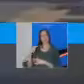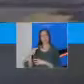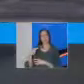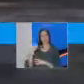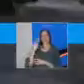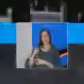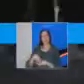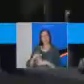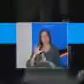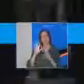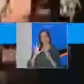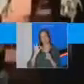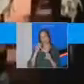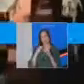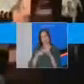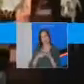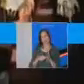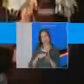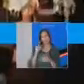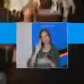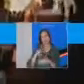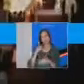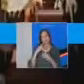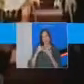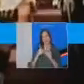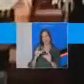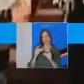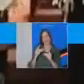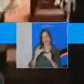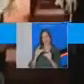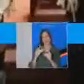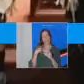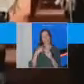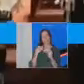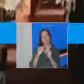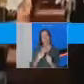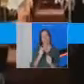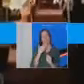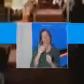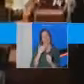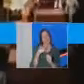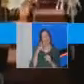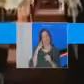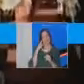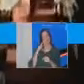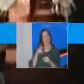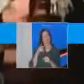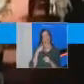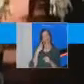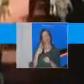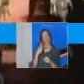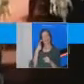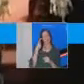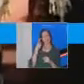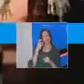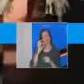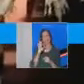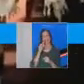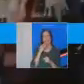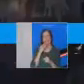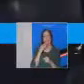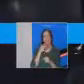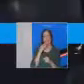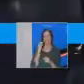את J3 ב-2008, כדי להראות גם שיש עוד דרך להיות פרו ישראל, ושזה הרבה יותר משקף את העמדות של הקהילה